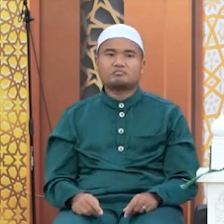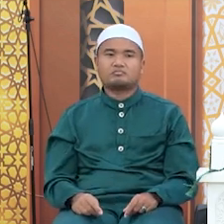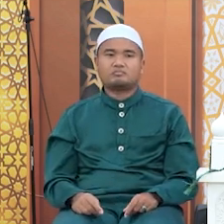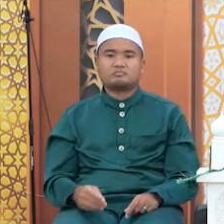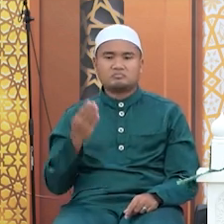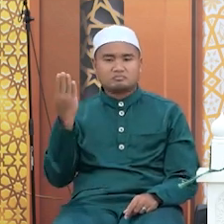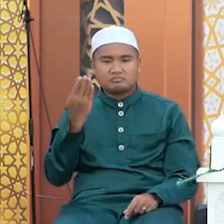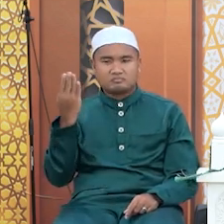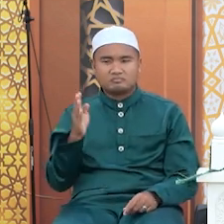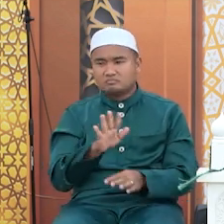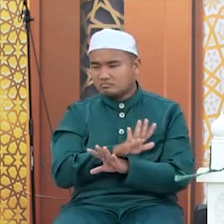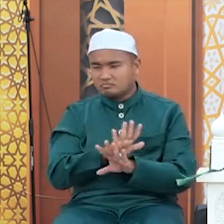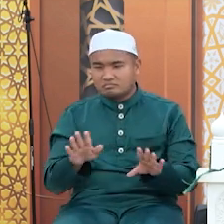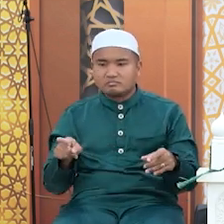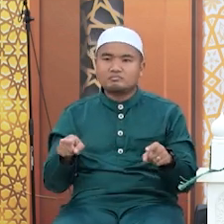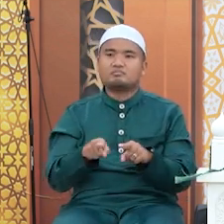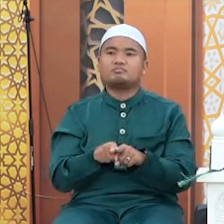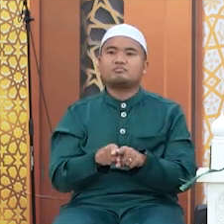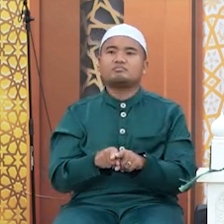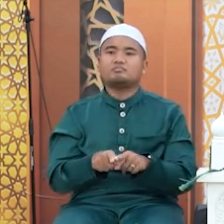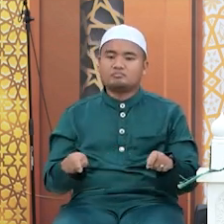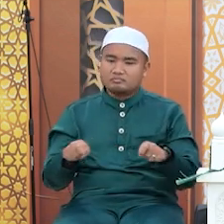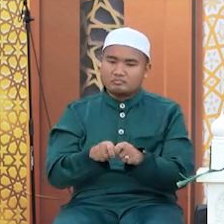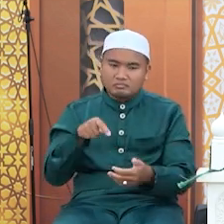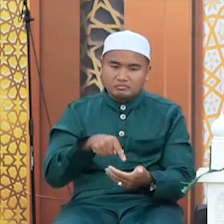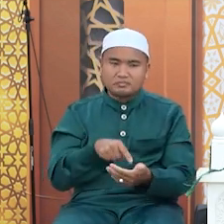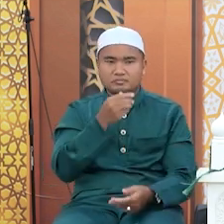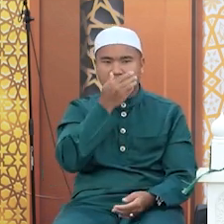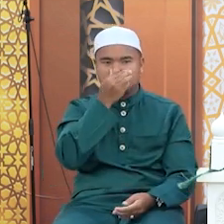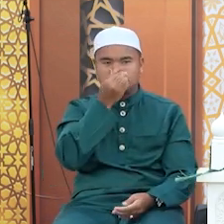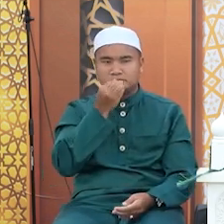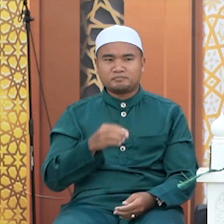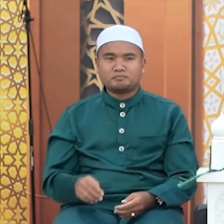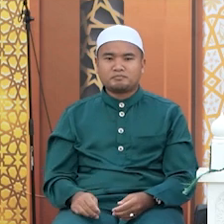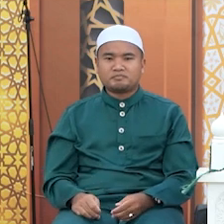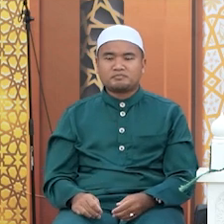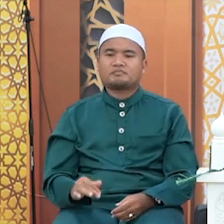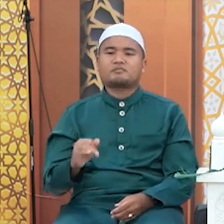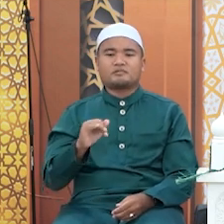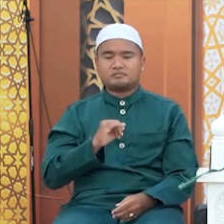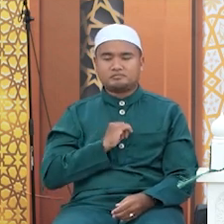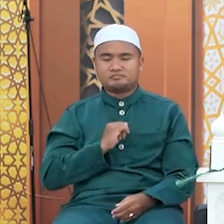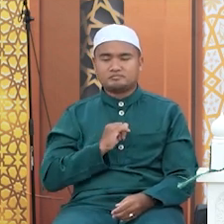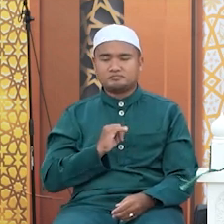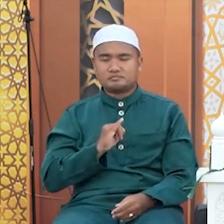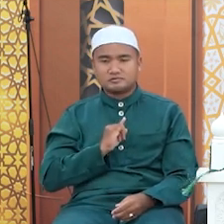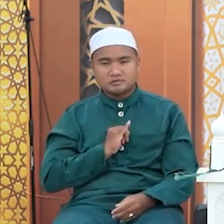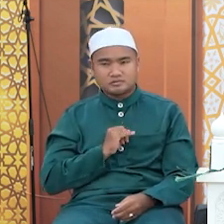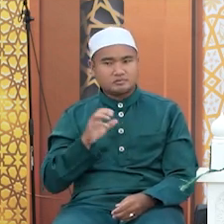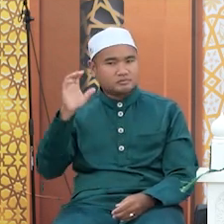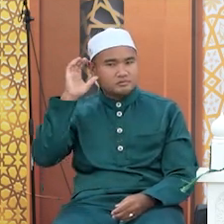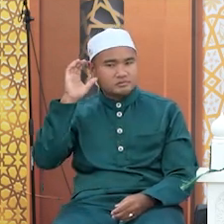biasa tak macam ni? Nabi kata, aku dengar suara bayi menangis, sudah tentu ibunya akan merasa gusar dan